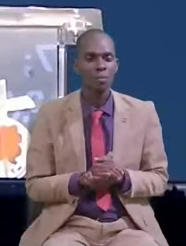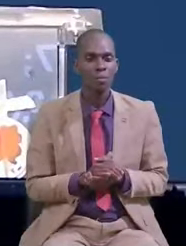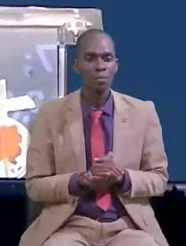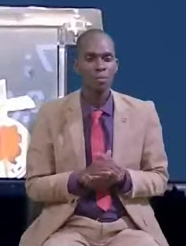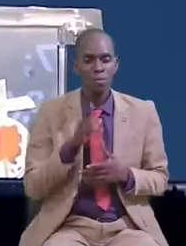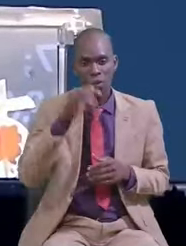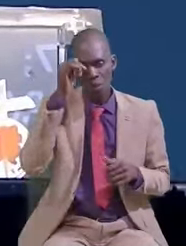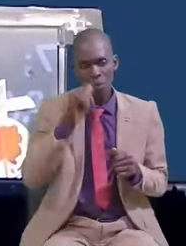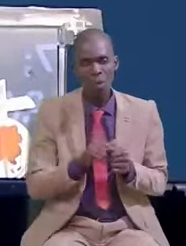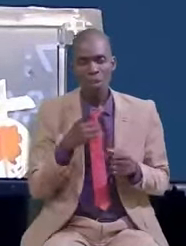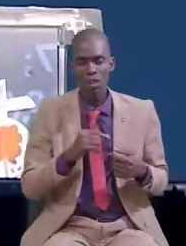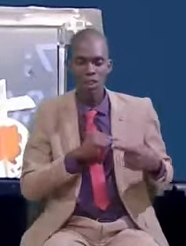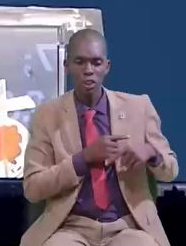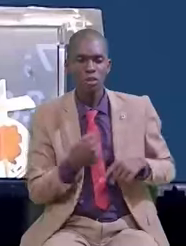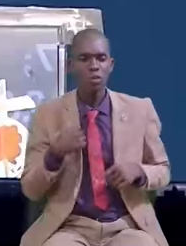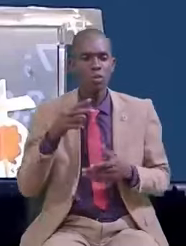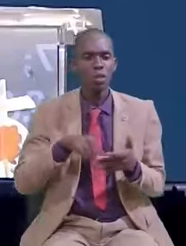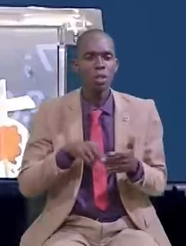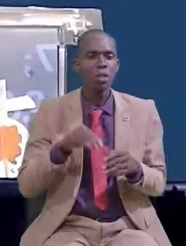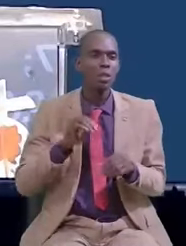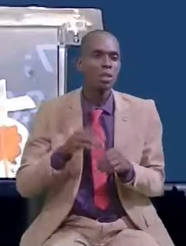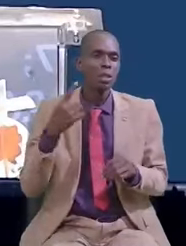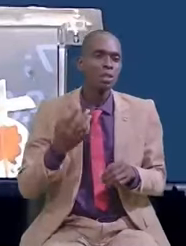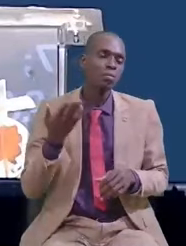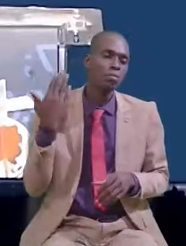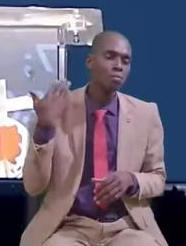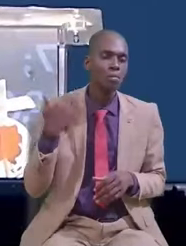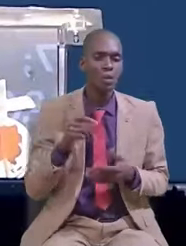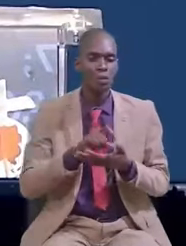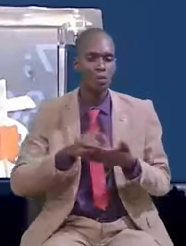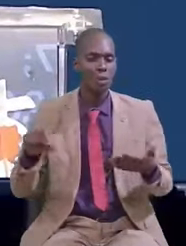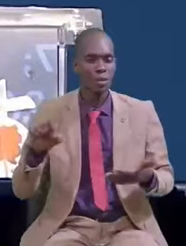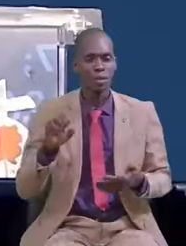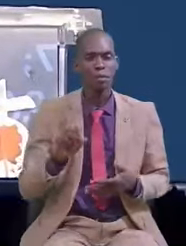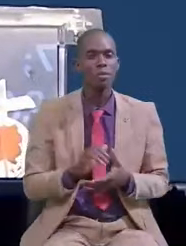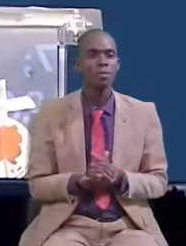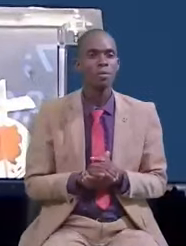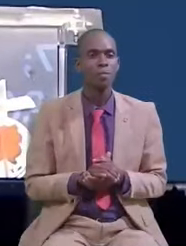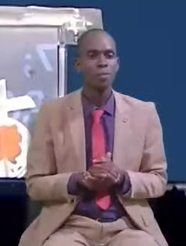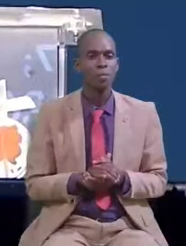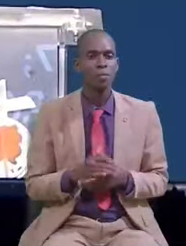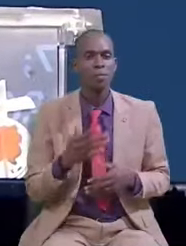Cependant, ce sont nos souffrances qu'il a portées. Voyez les souffrances qu'on a lues dans le verset passé.